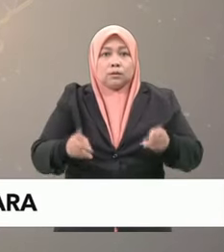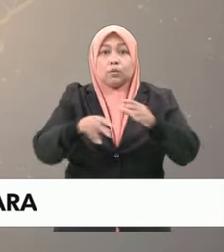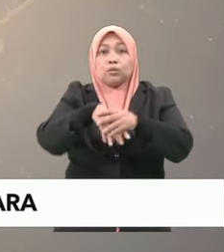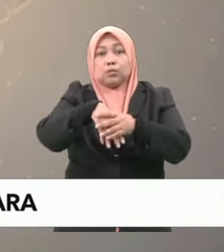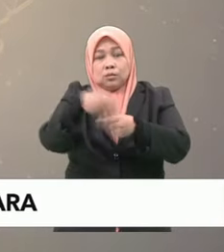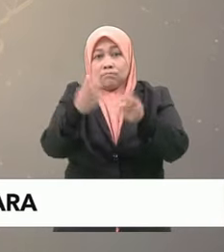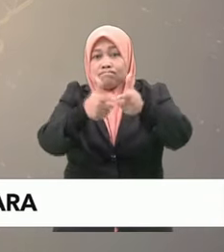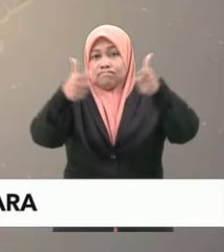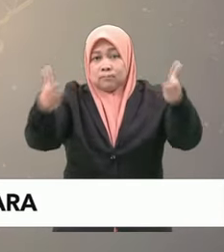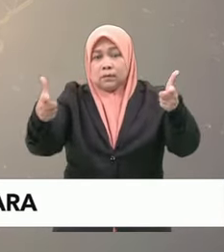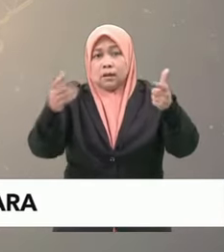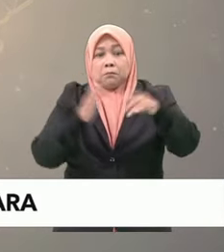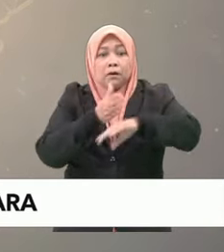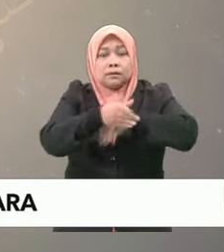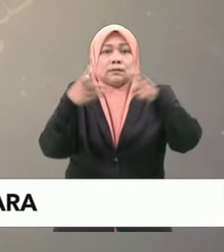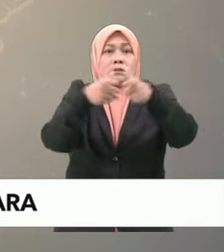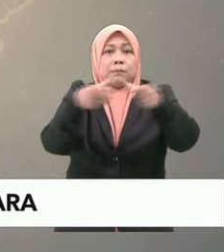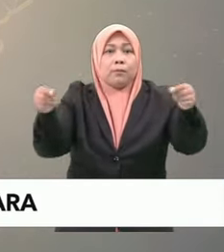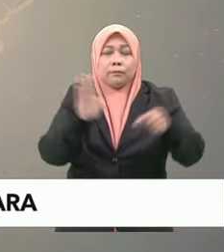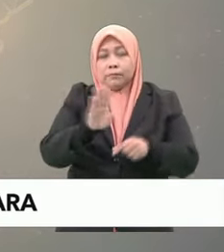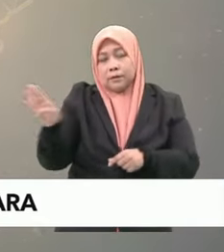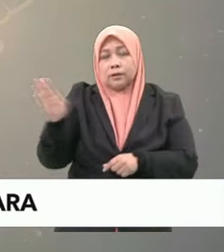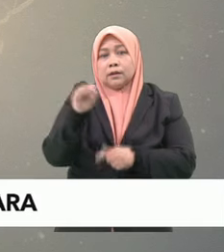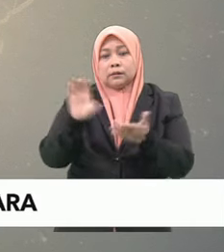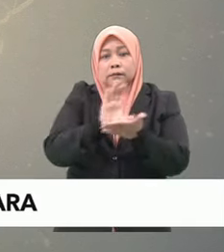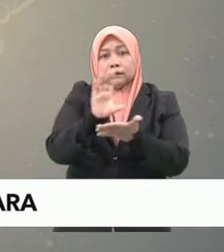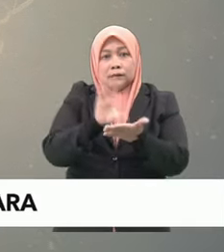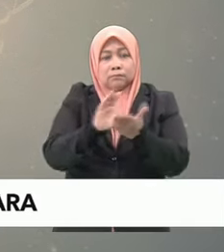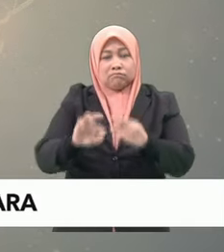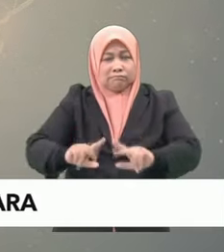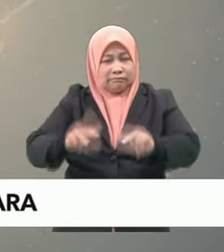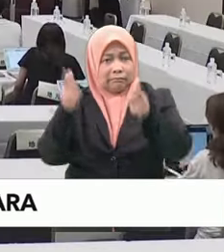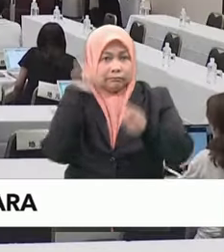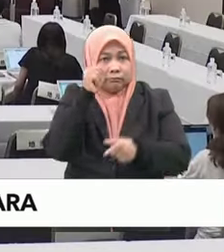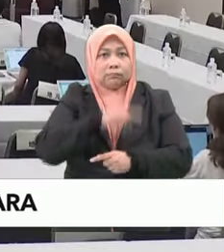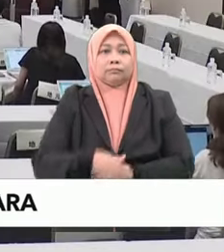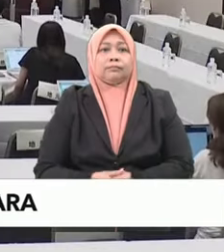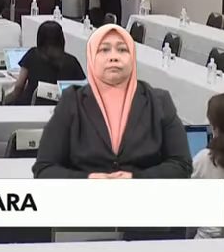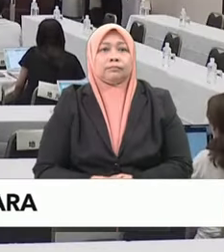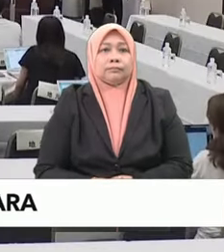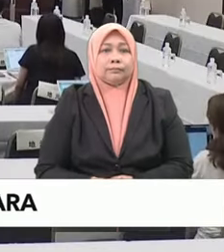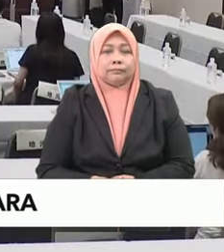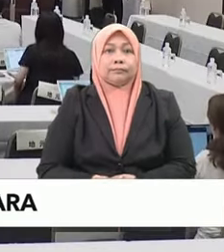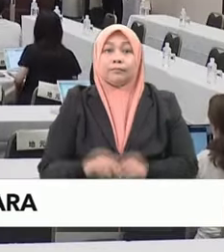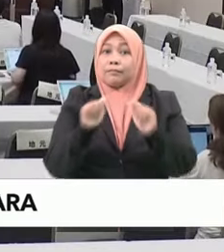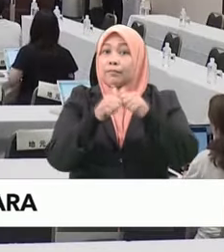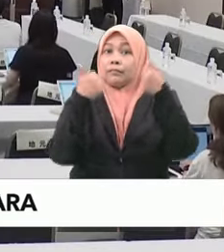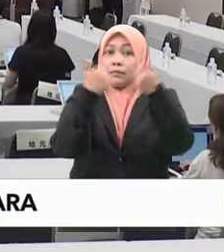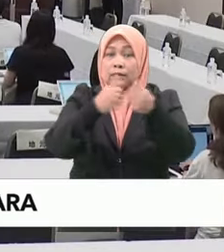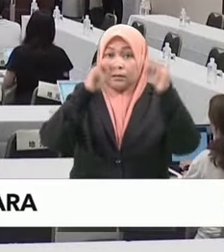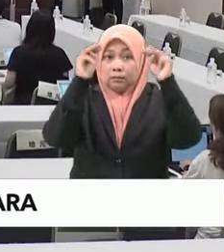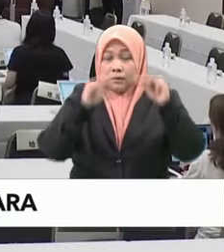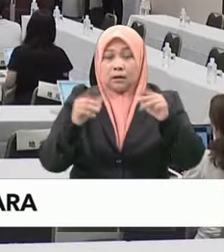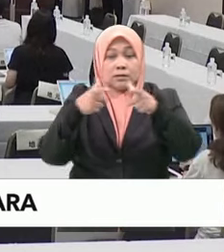Pasifik yang merentangi dari barat daya hingga Tengah jepun meningkat agensi meteorologi